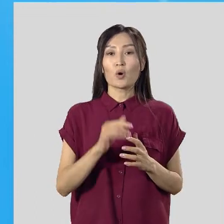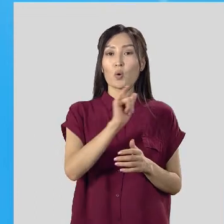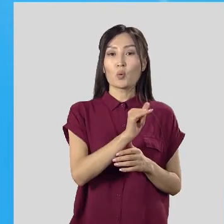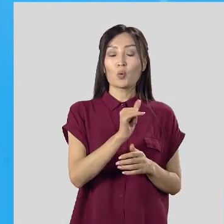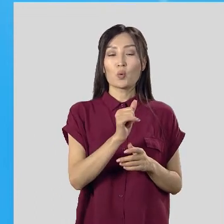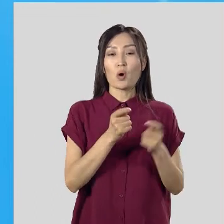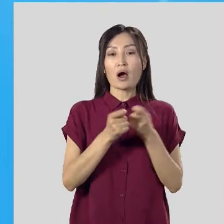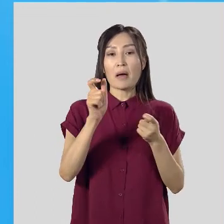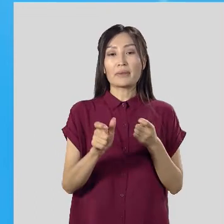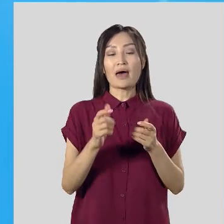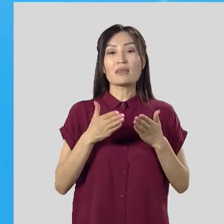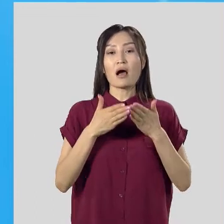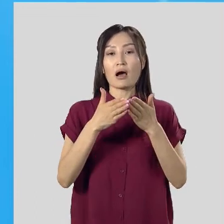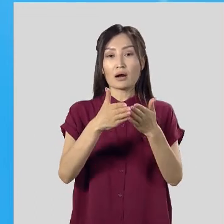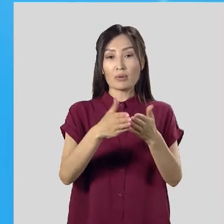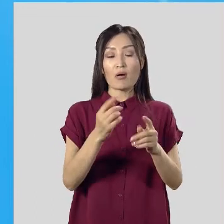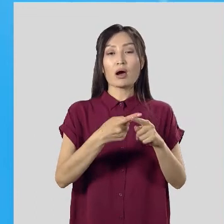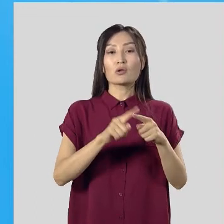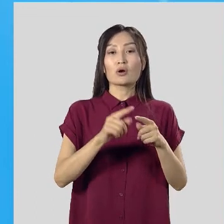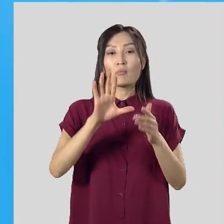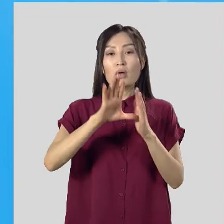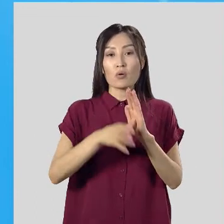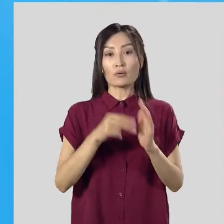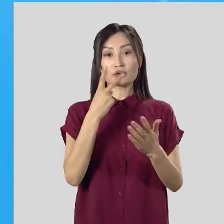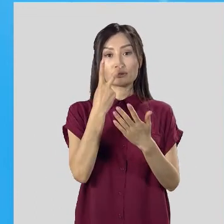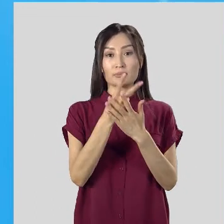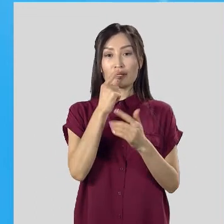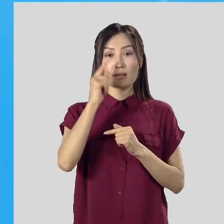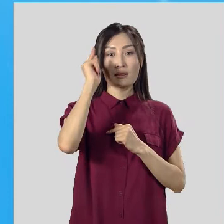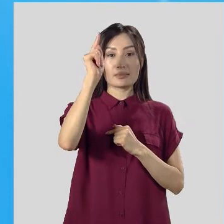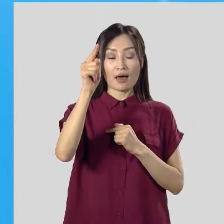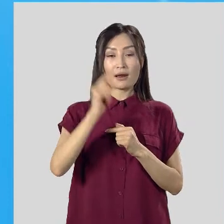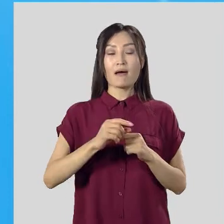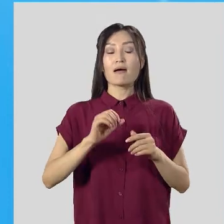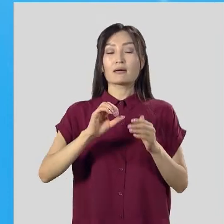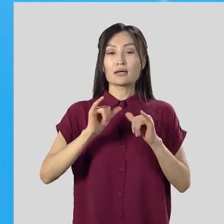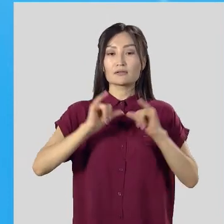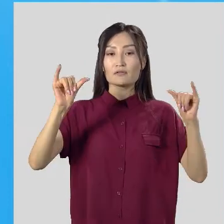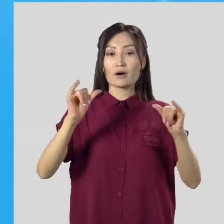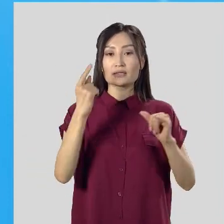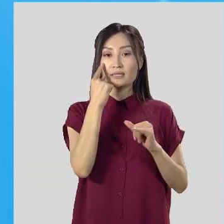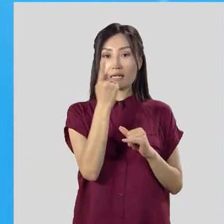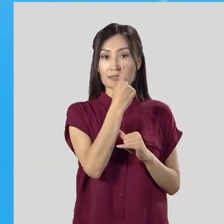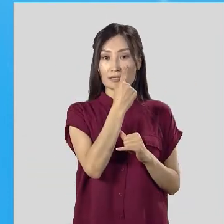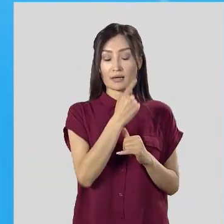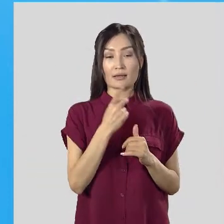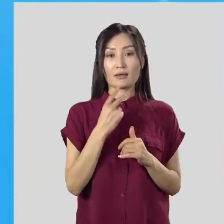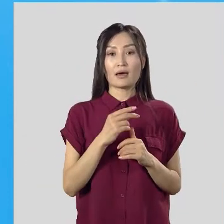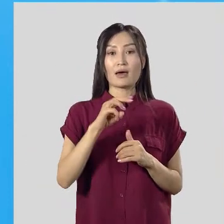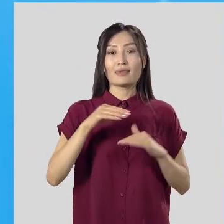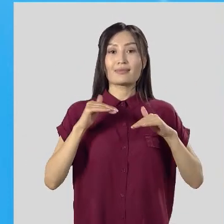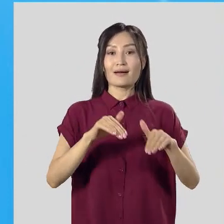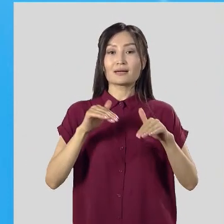У капитанов кораблей, которым подолгу приходится смотреть вдаль, развивается острота зрения.